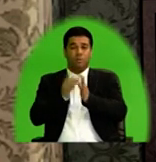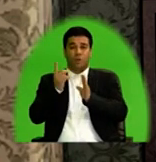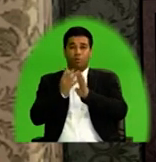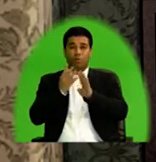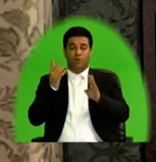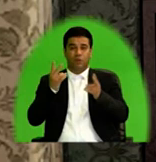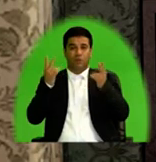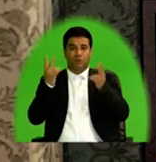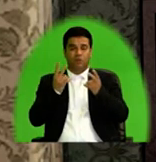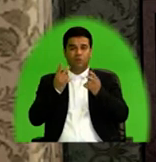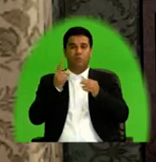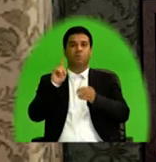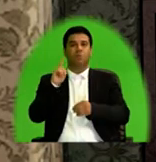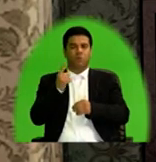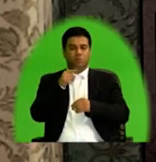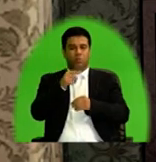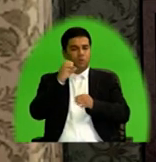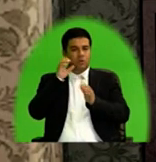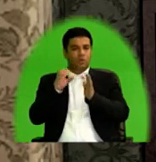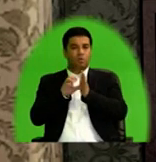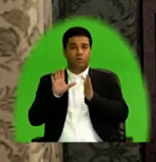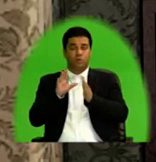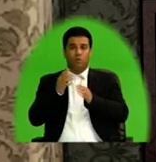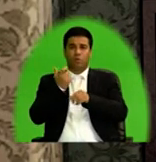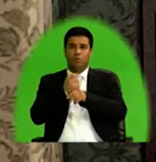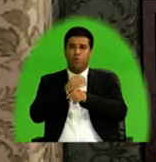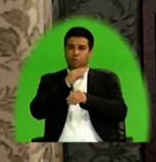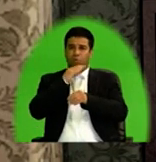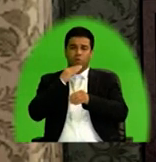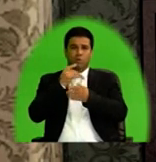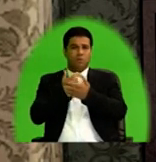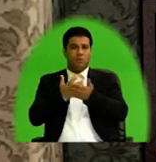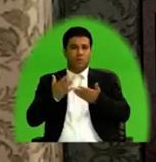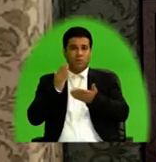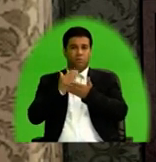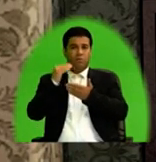первую очередь нужно разобраться, почему. Есть очень много разных